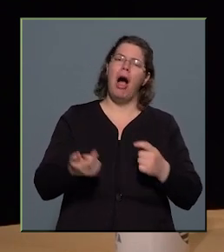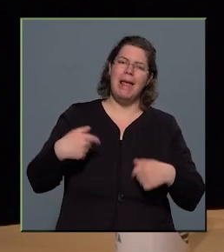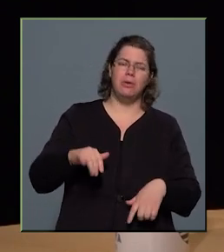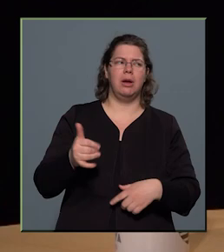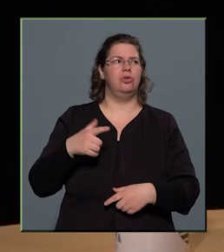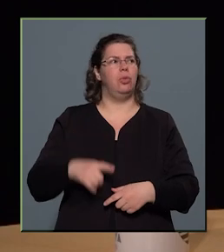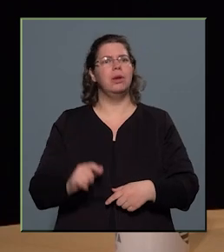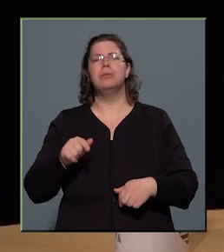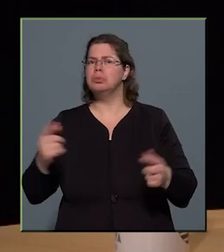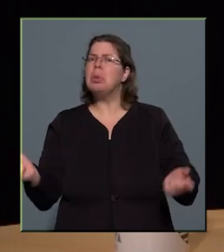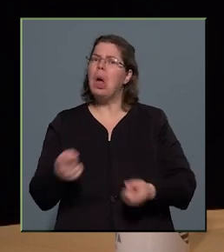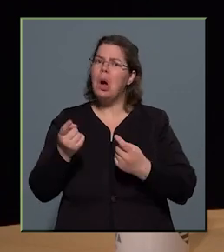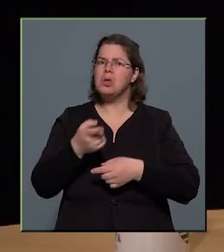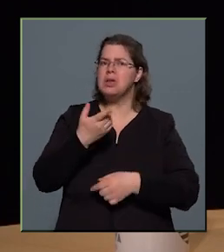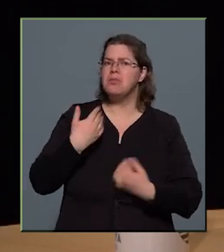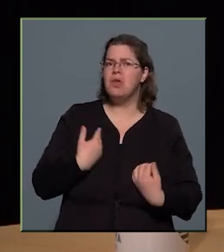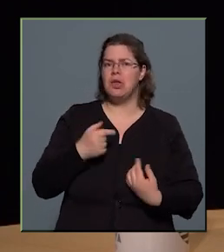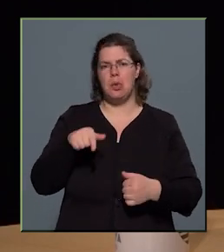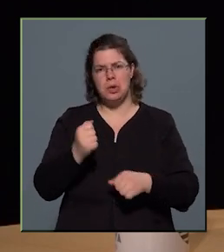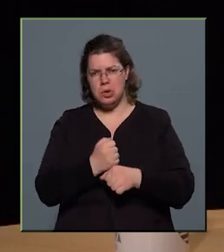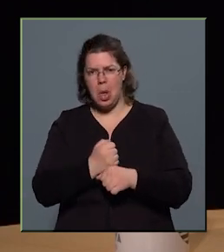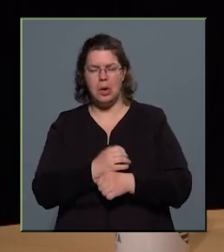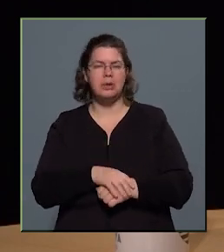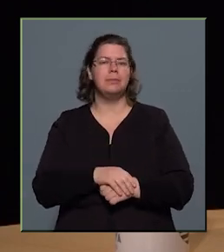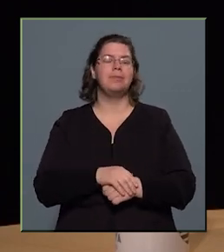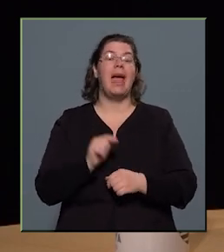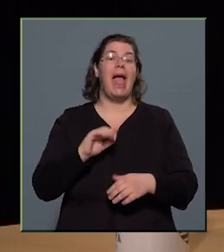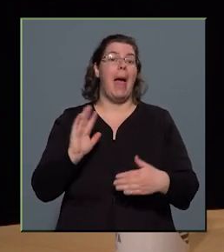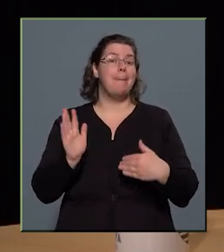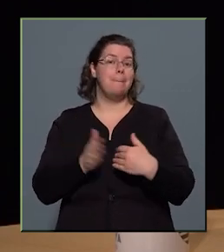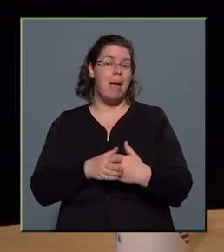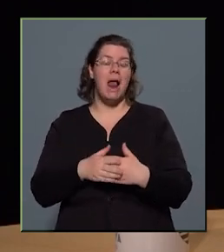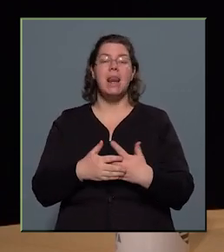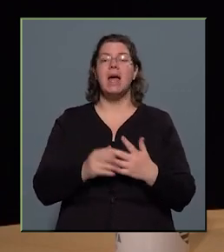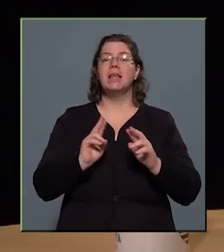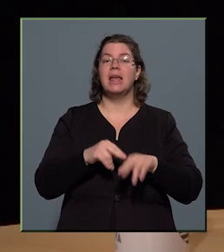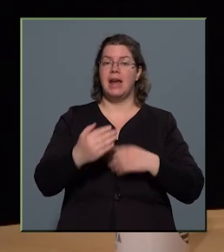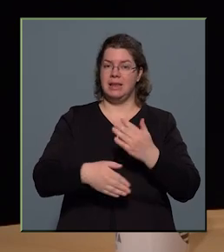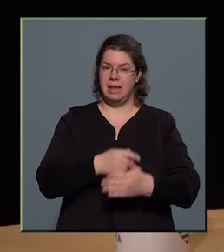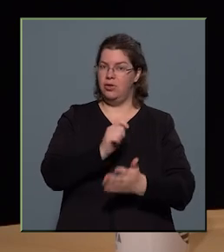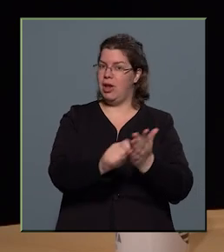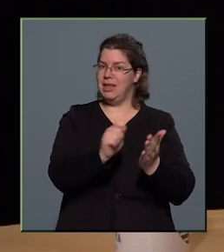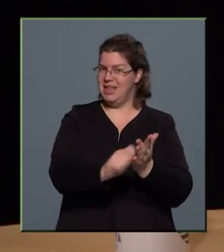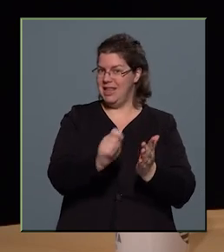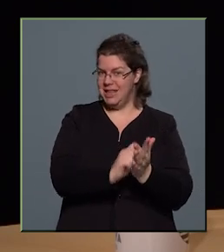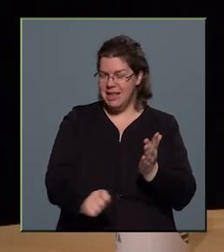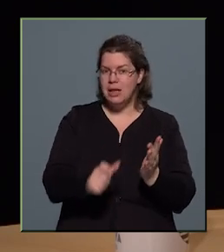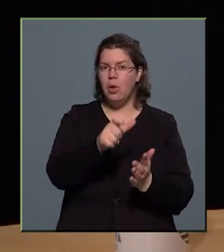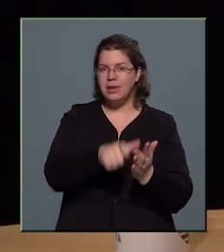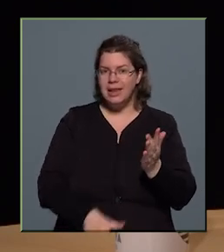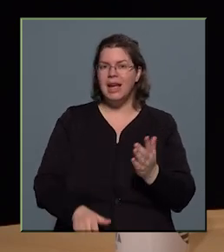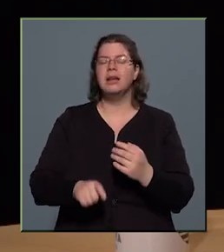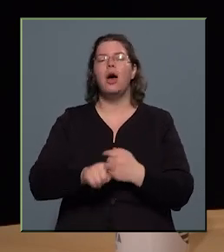aktív vagyok, és ott dolgozom. Emellett rendszeresen írok cikkeket az űrvilág című